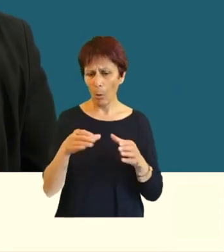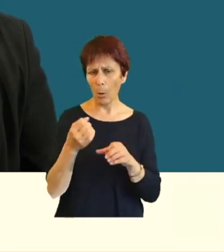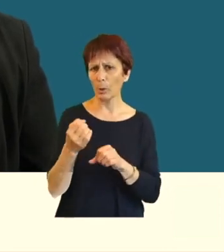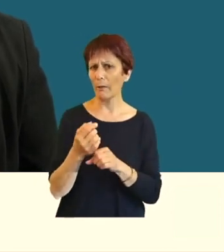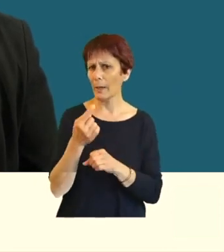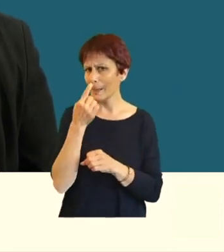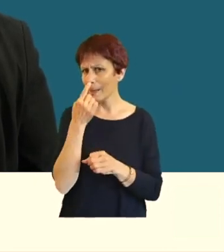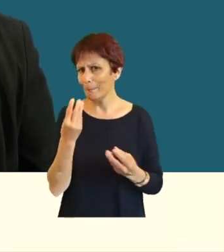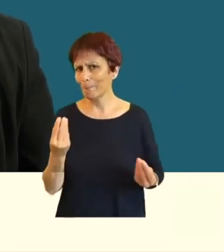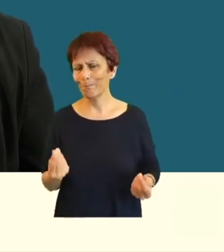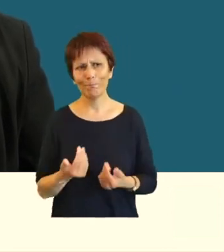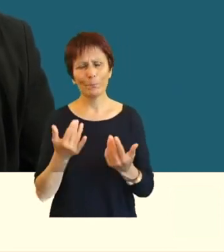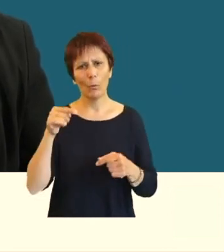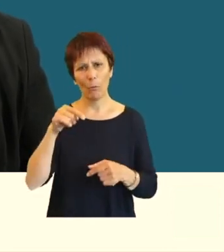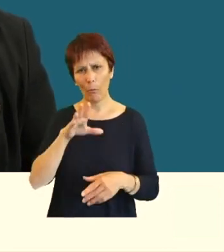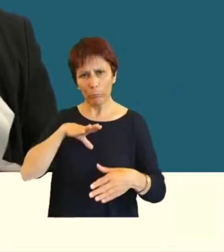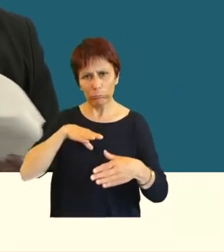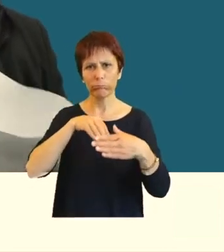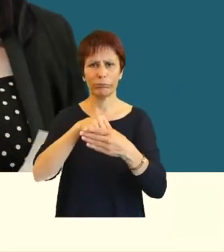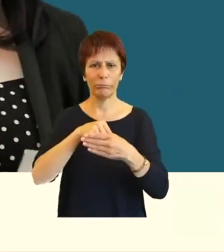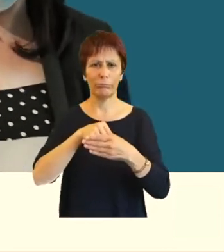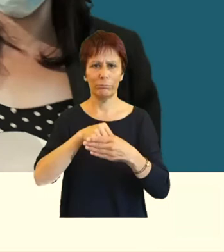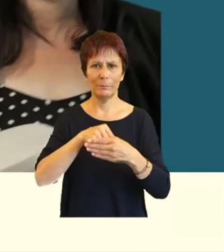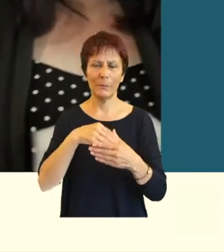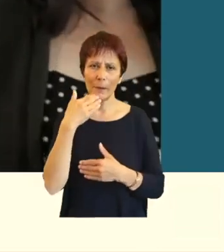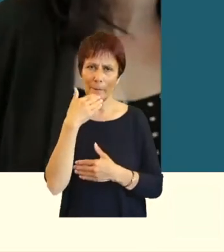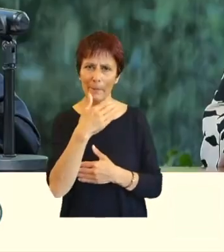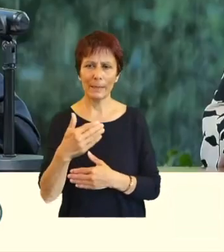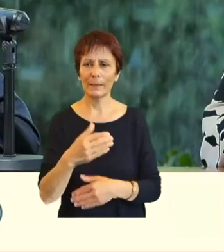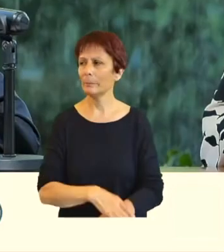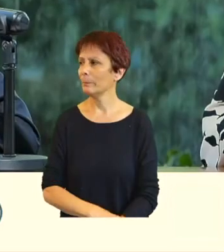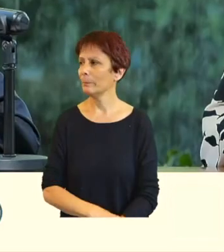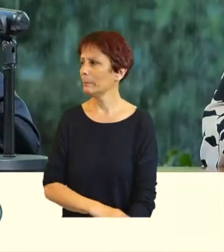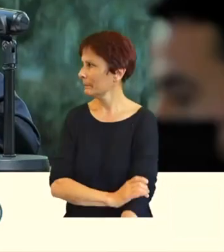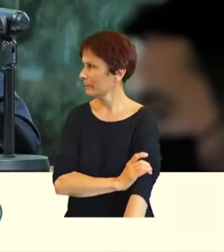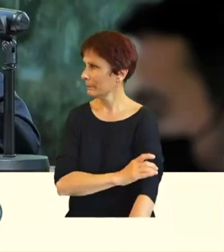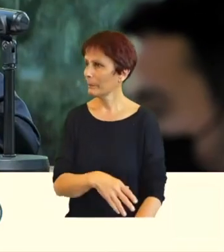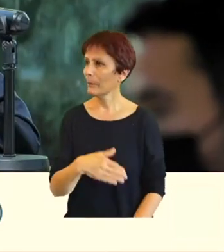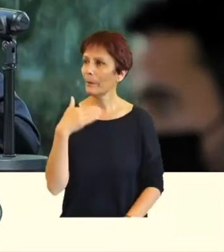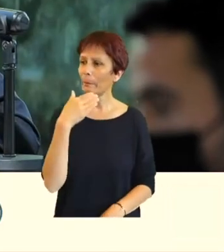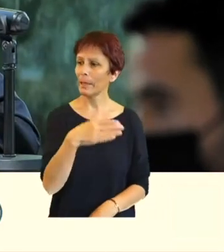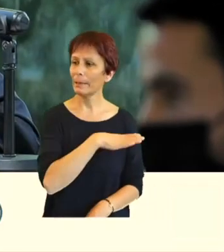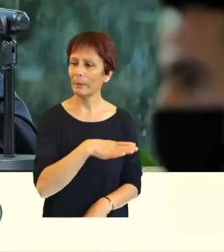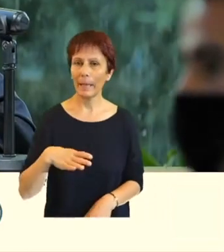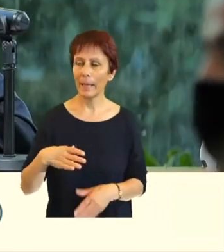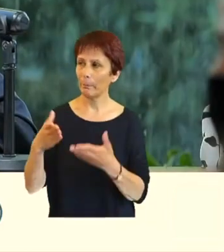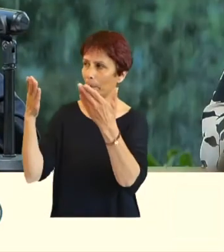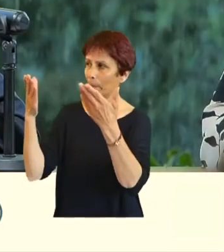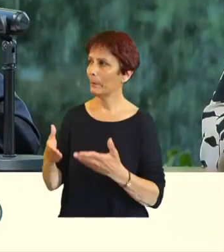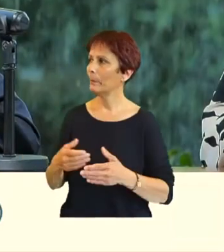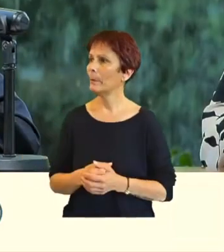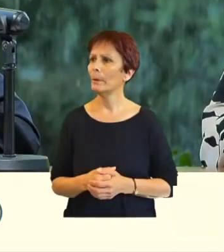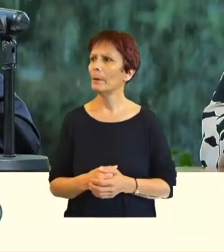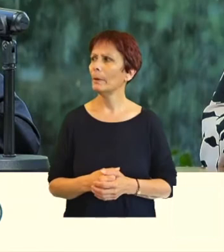pense qu'il serait vraiment sain de nous intégrer. Je vous remercie. Merci, Madame Arrigny. Donc, Madame